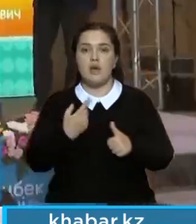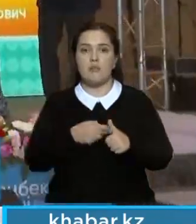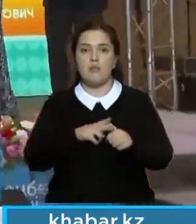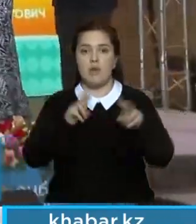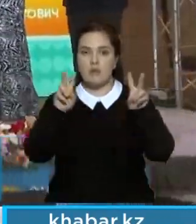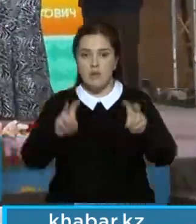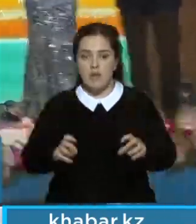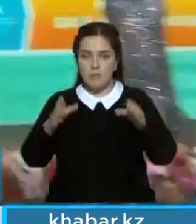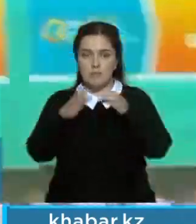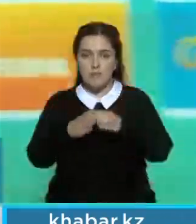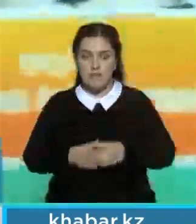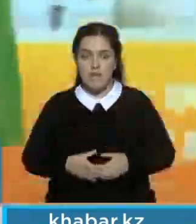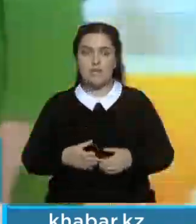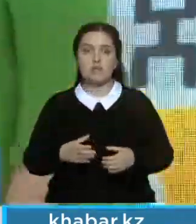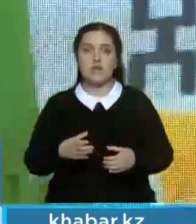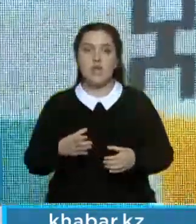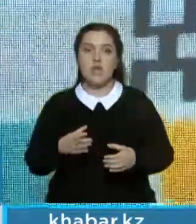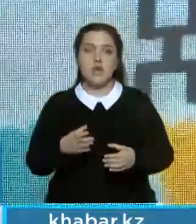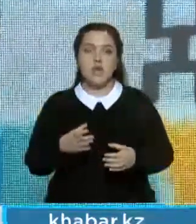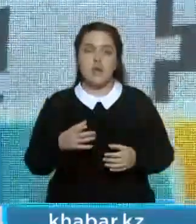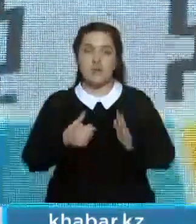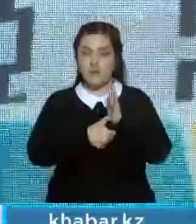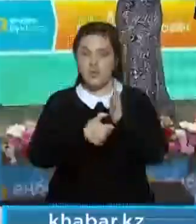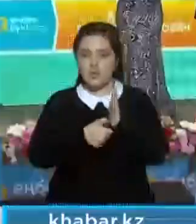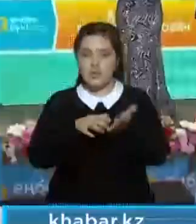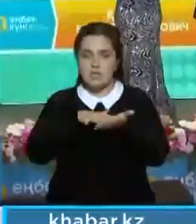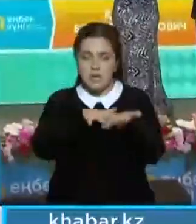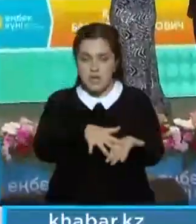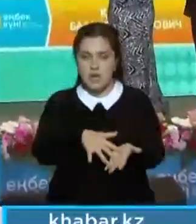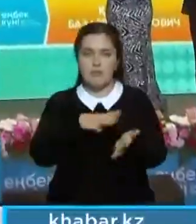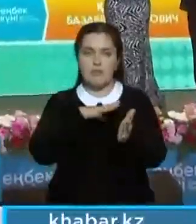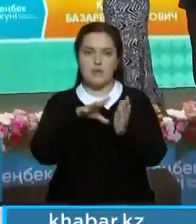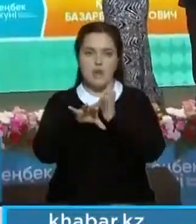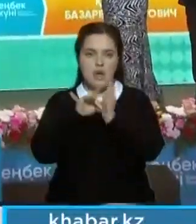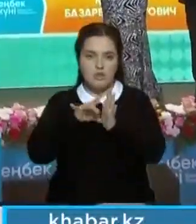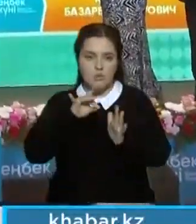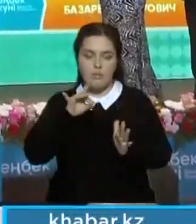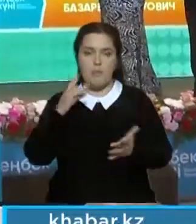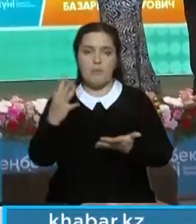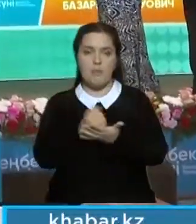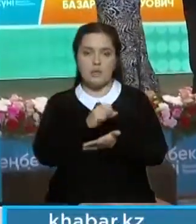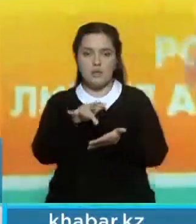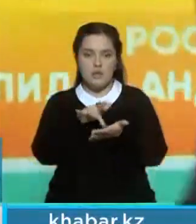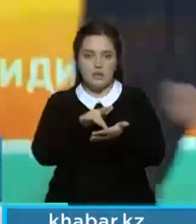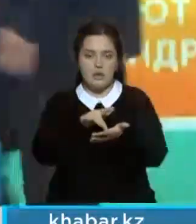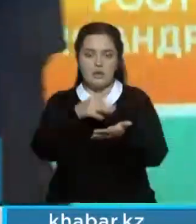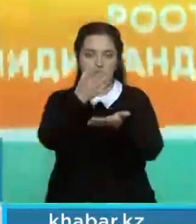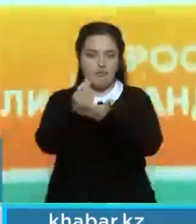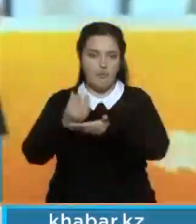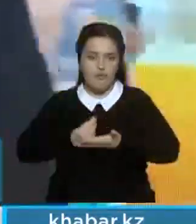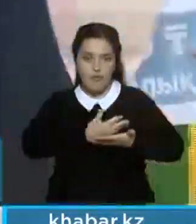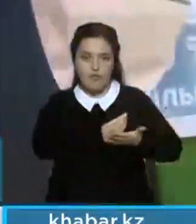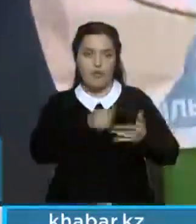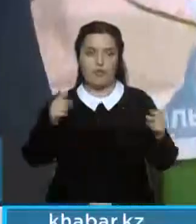сами за себя. В этом году поступило больше 600 заявок. Предварительно были отобраны победители в регионах. Именно они